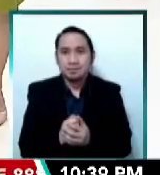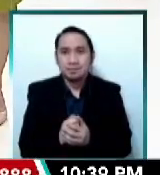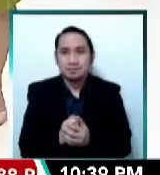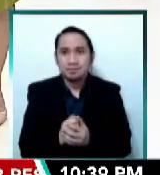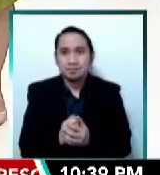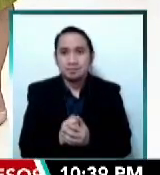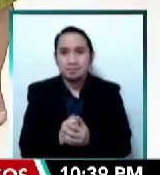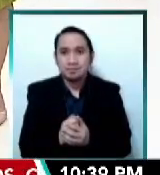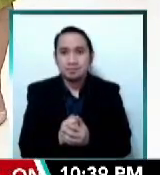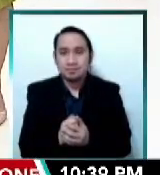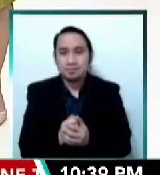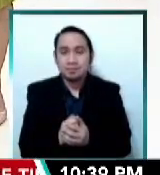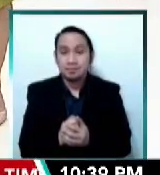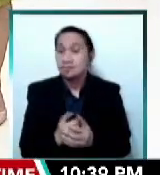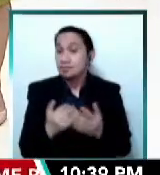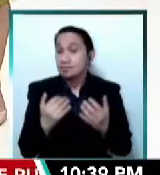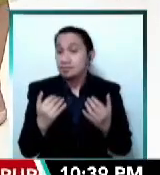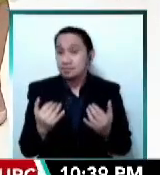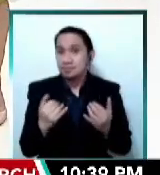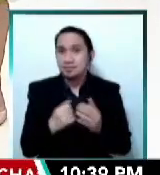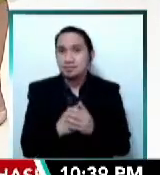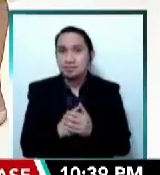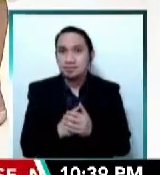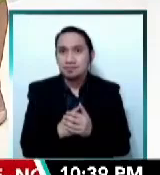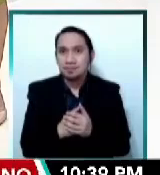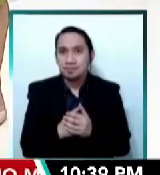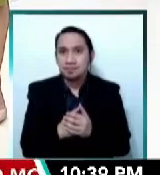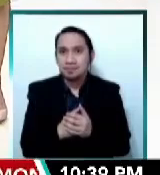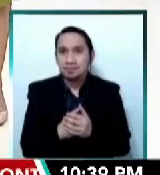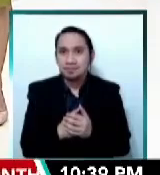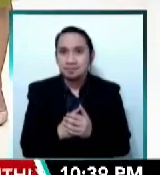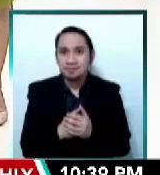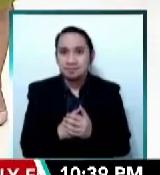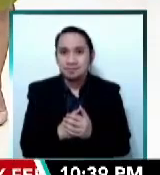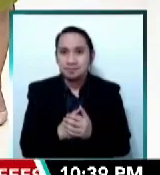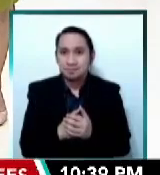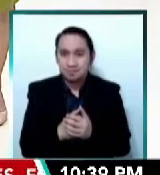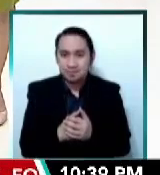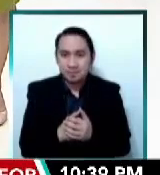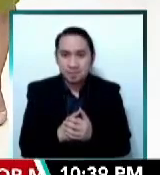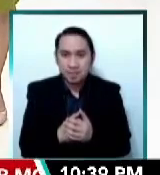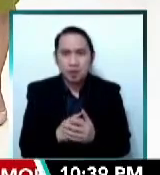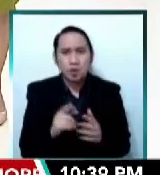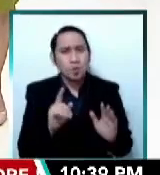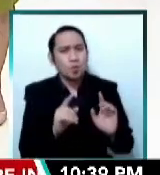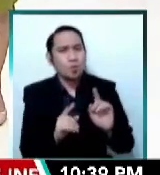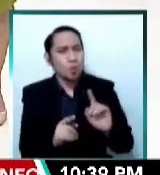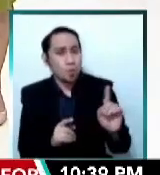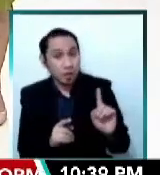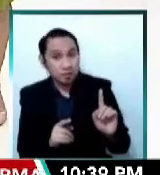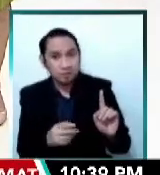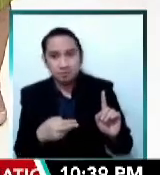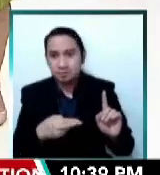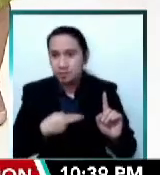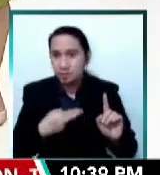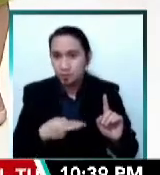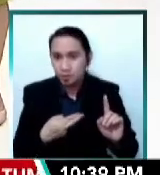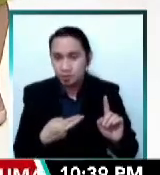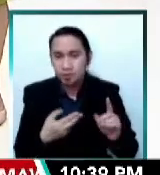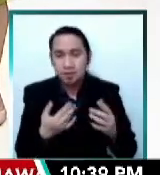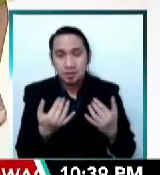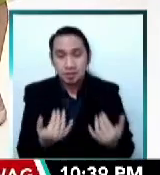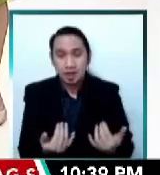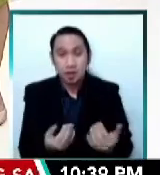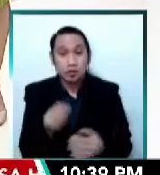Ay, ako naman ang magtatanong, Atom. Ano daw yung reaction mo? Kung yung bigay mo ngang